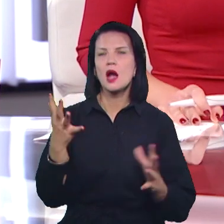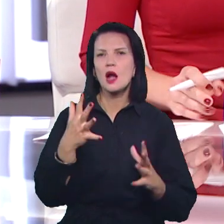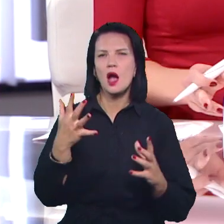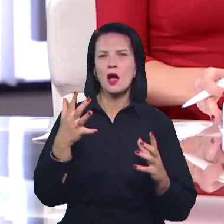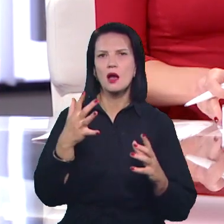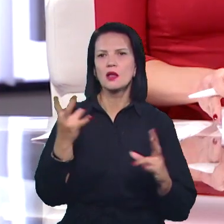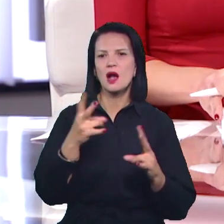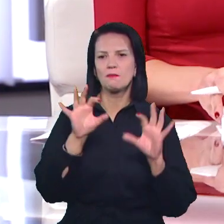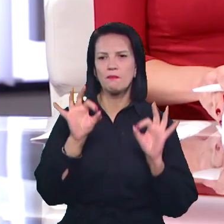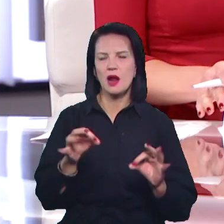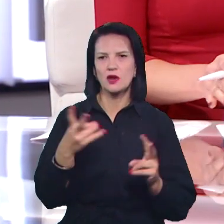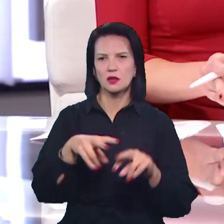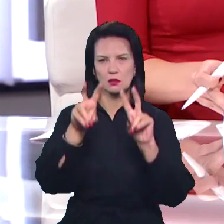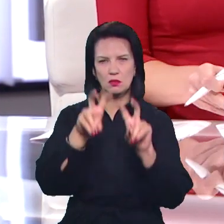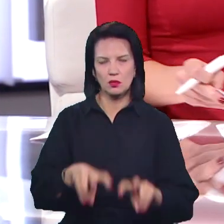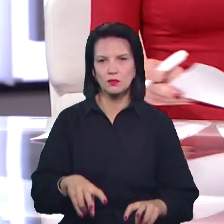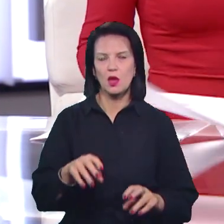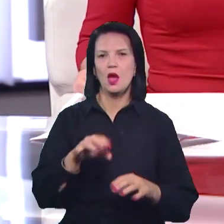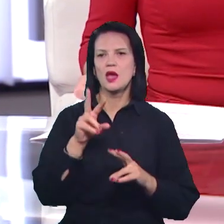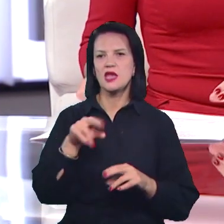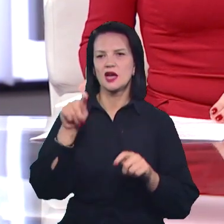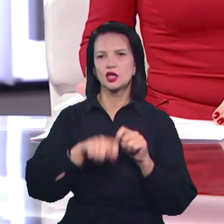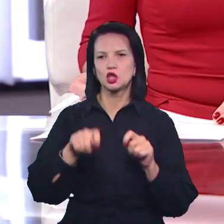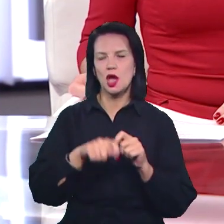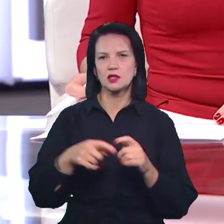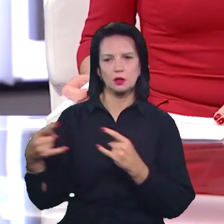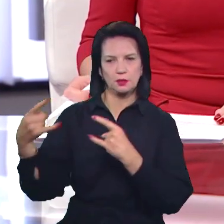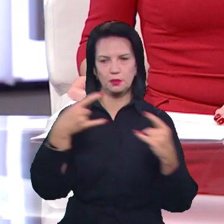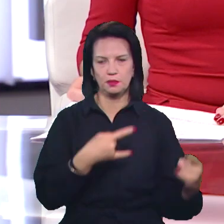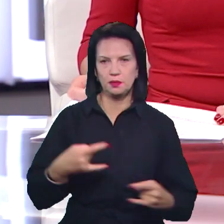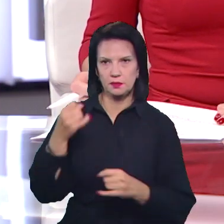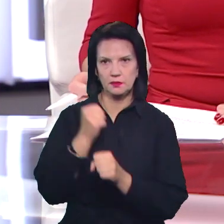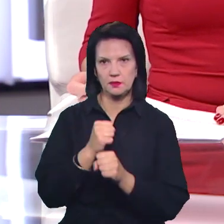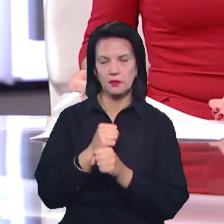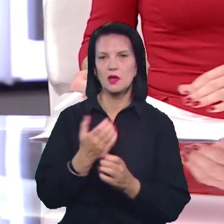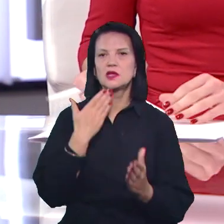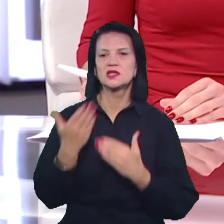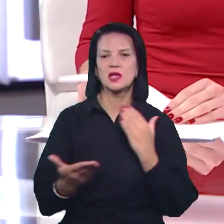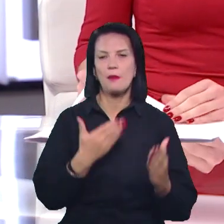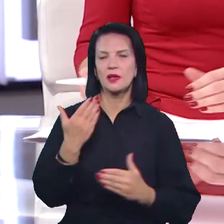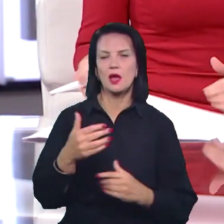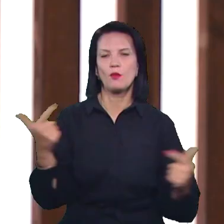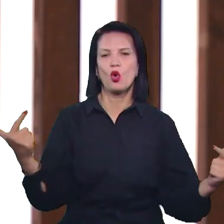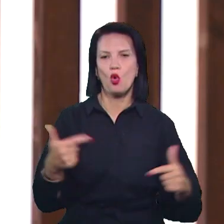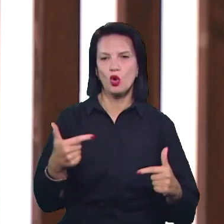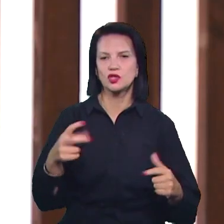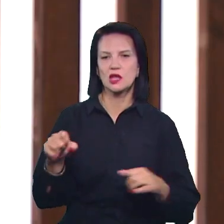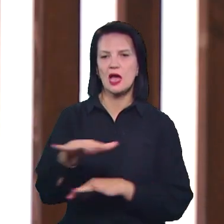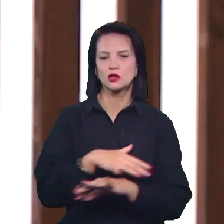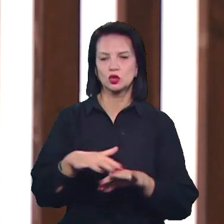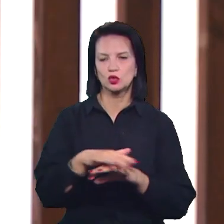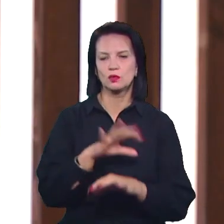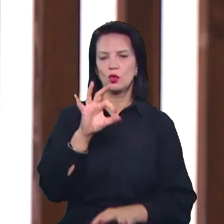проходити мамографію? Запитаємо гостя ранку на Суспільному. Це Денис Помінчук, мамолог,